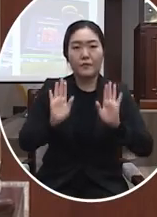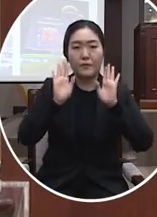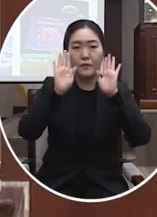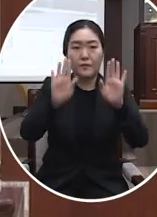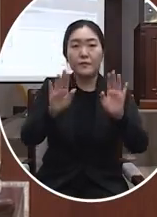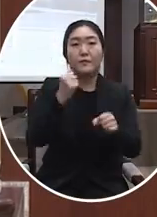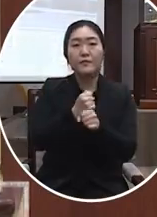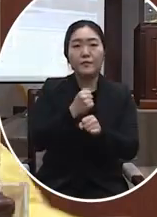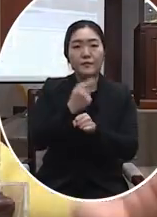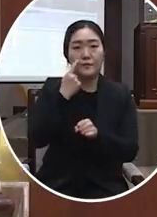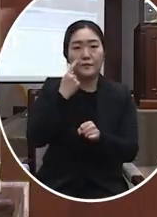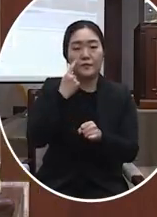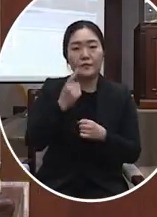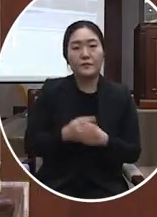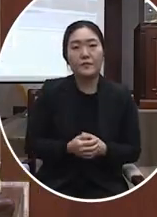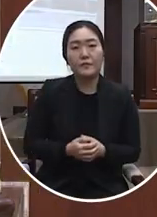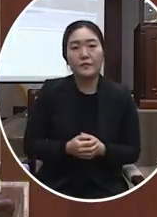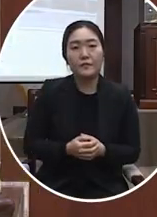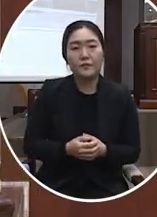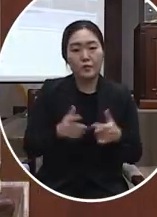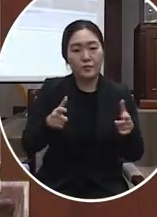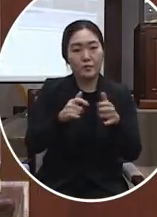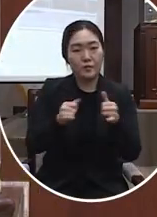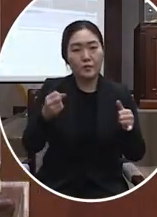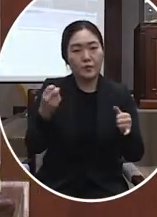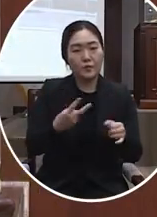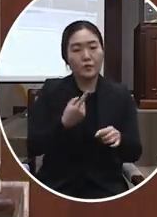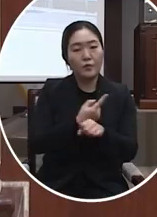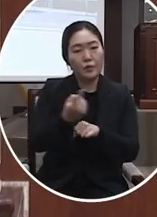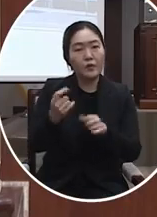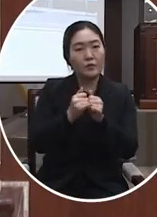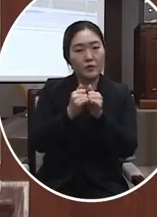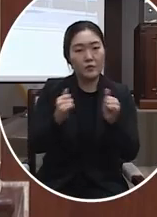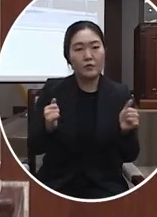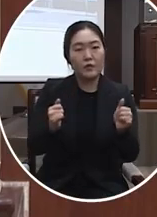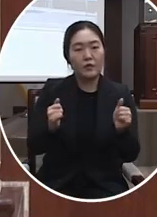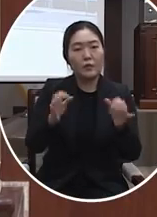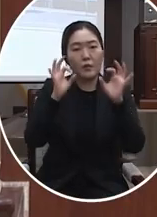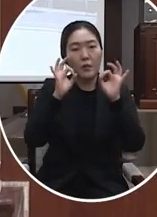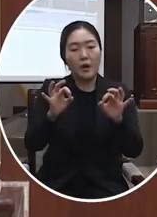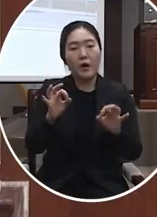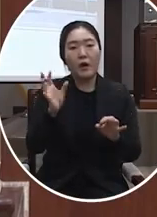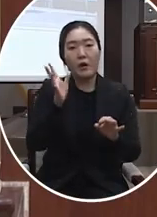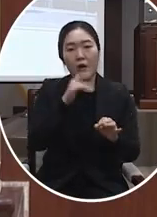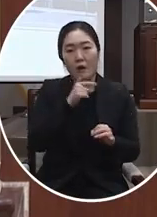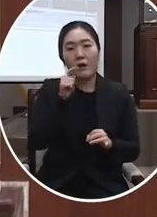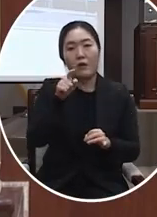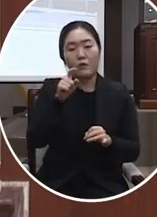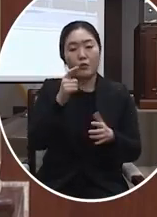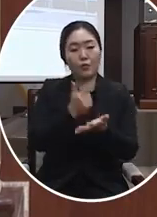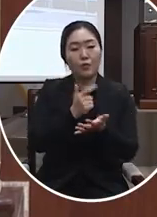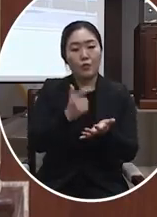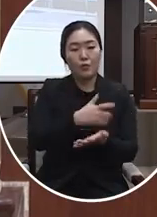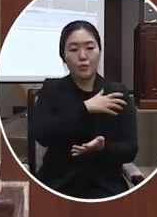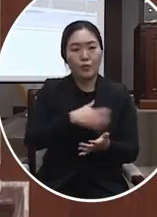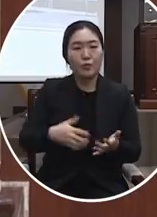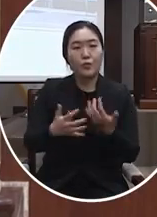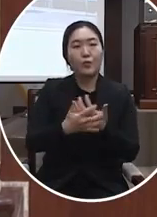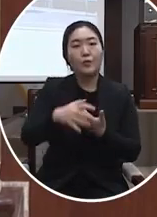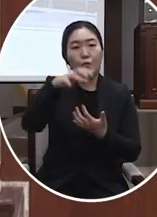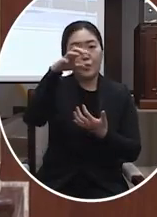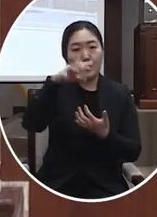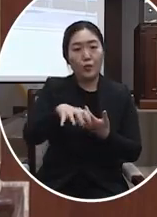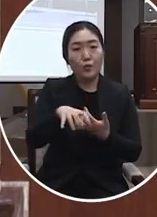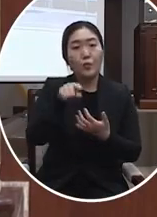그림을 그려보았습니다. 주민이나 외부인들이 누가 봐도 한눈에 아,